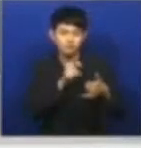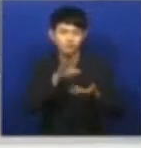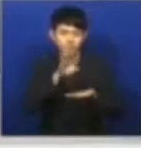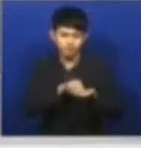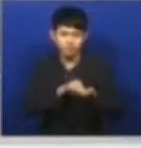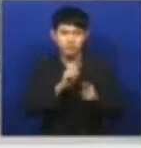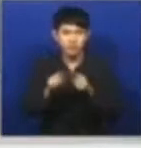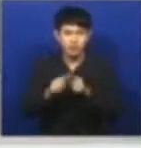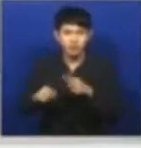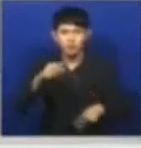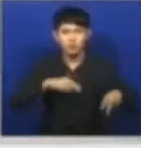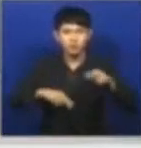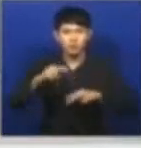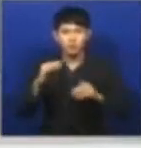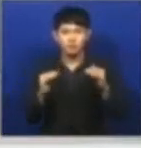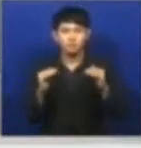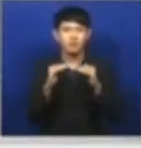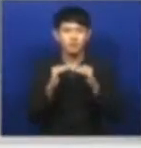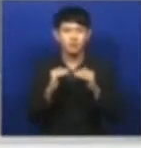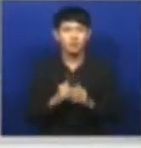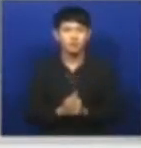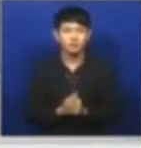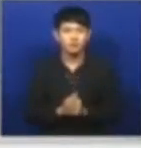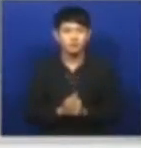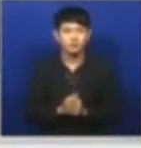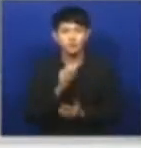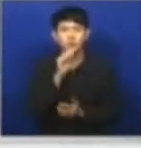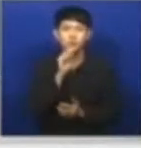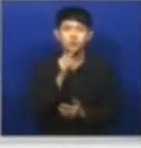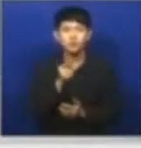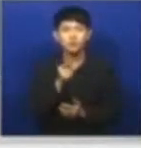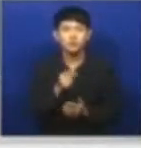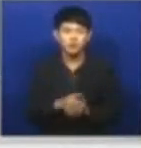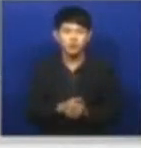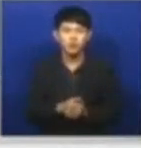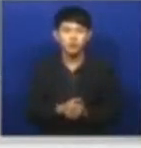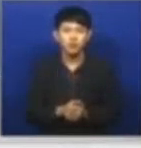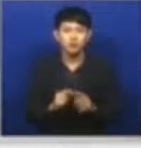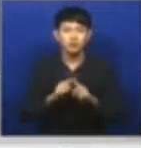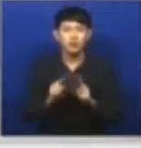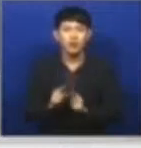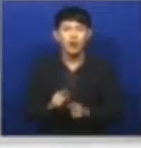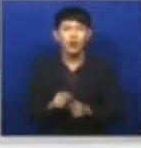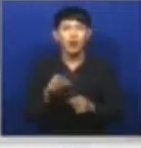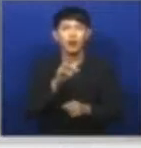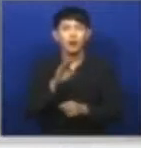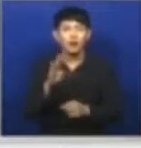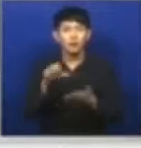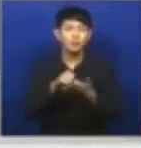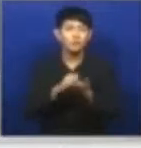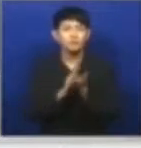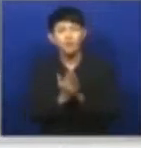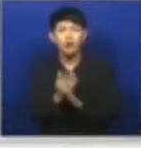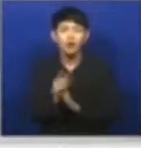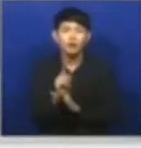อบถ่วงดุลกันท่านพูดอย่างเงี้ยแล้ววันนี้ท่านปฏิรูประบบการสอบสวนไปถึงไหนแล้ว